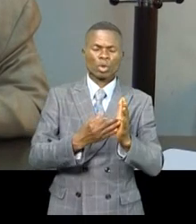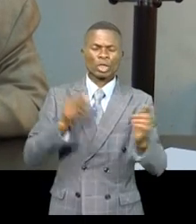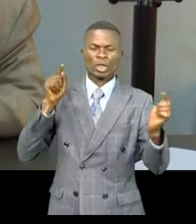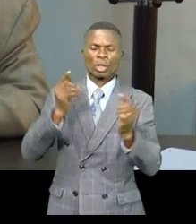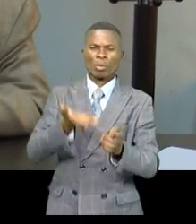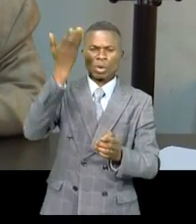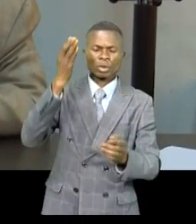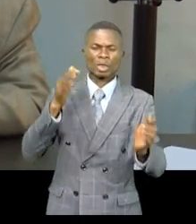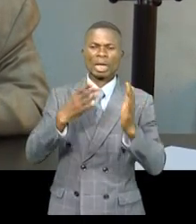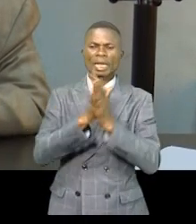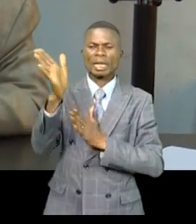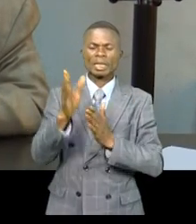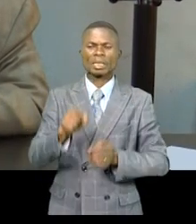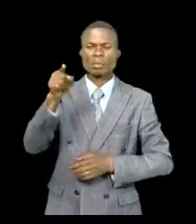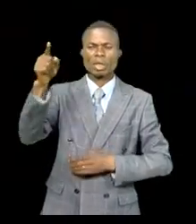dollars américains.